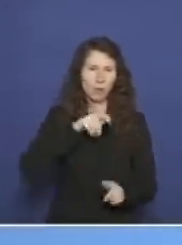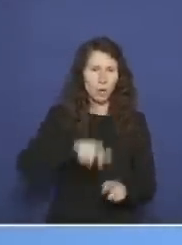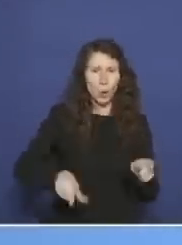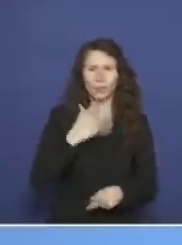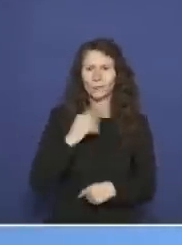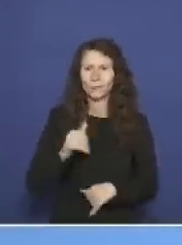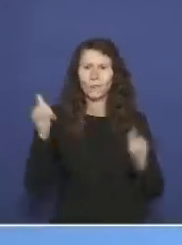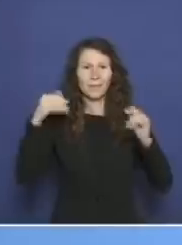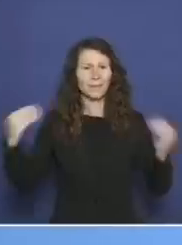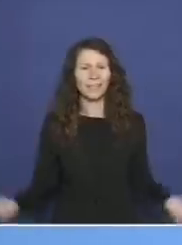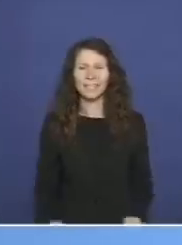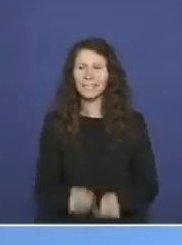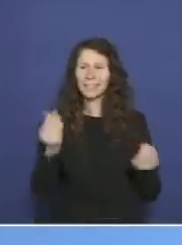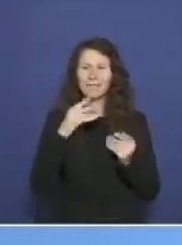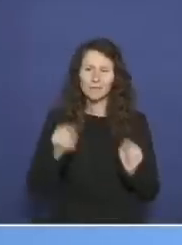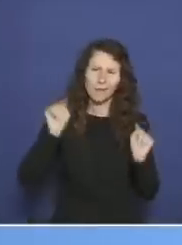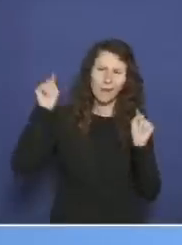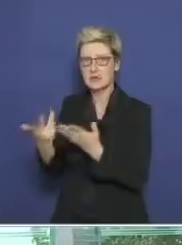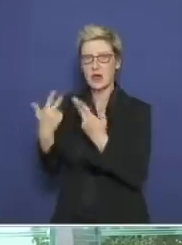wollen? Also das bricht sich ja jetzt Bahn.